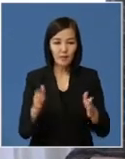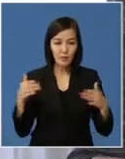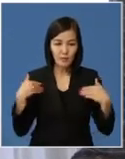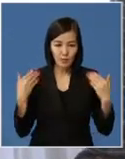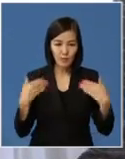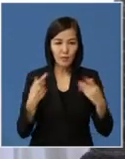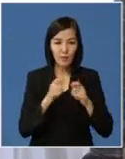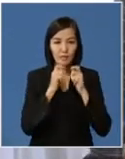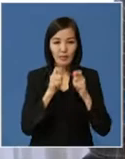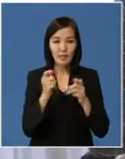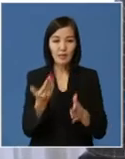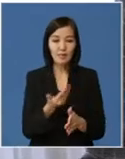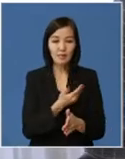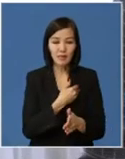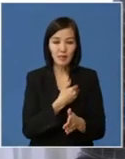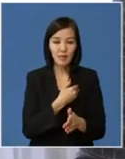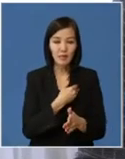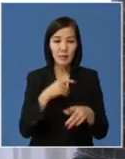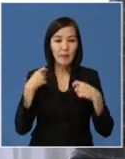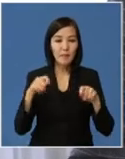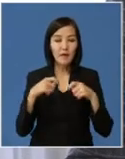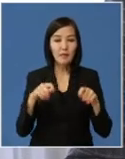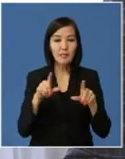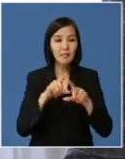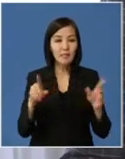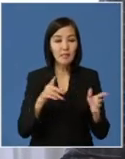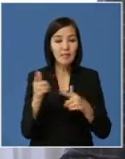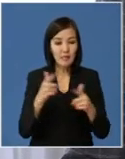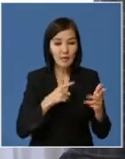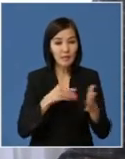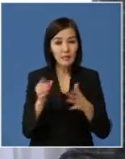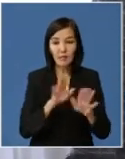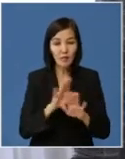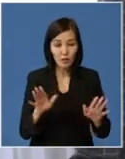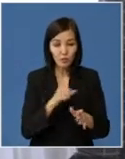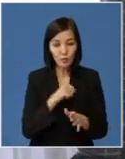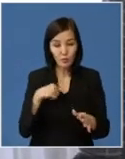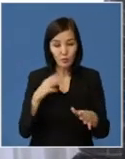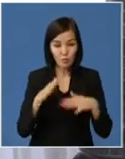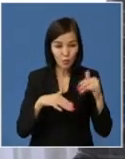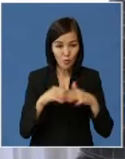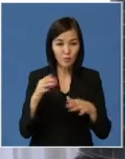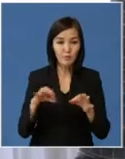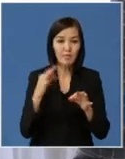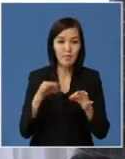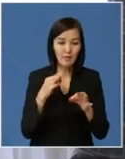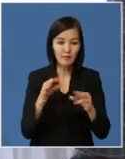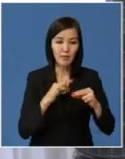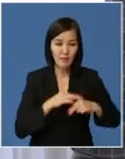отыр. Біз бұны магазиннен дайын күйінде сатып алсақ та болар еді, бірақ Бұған атамның